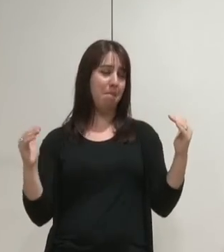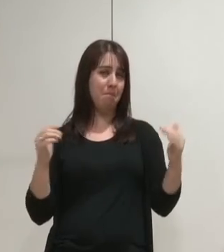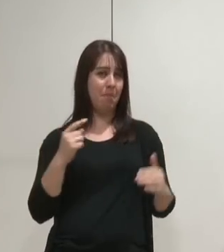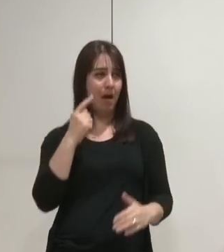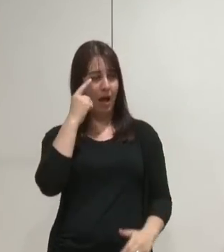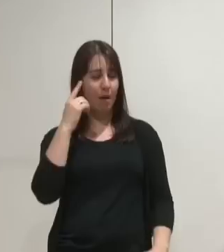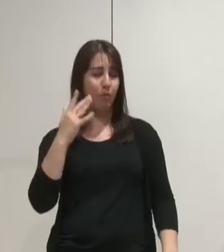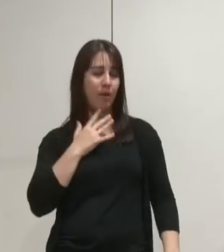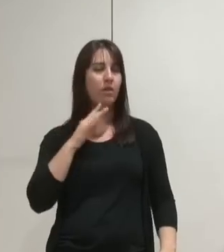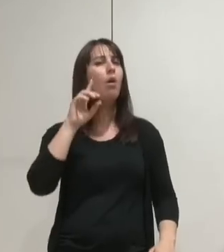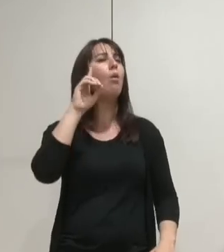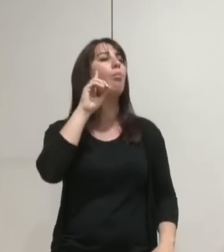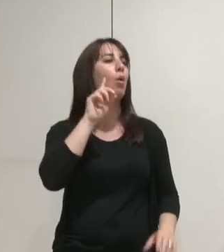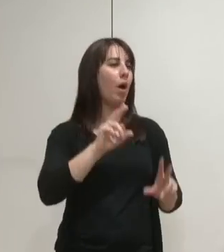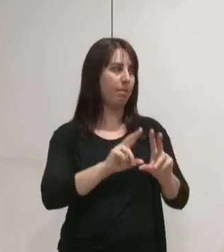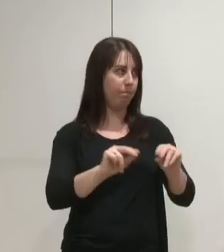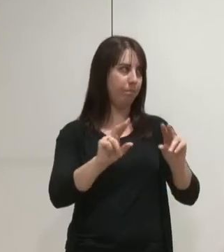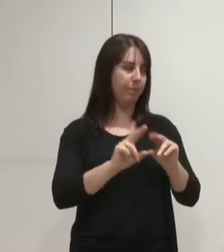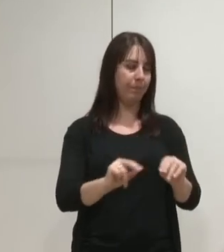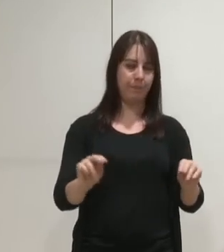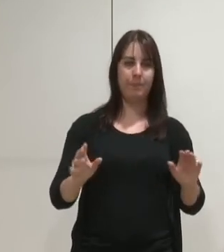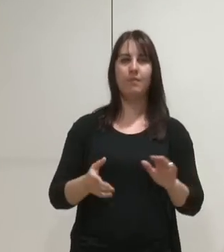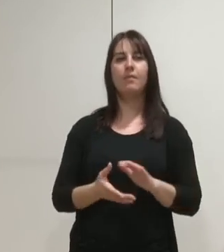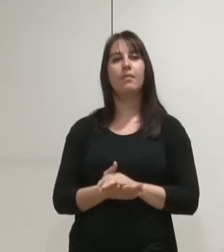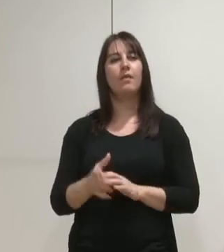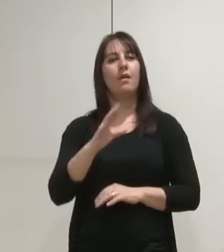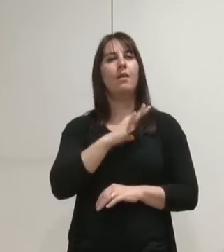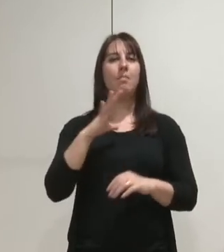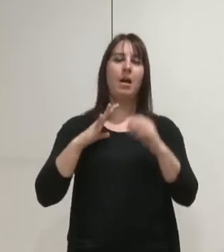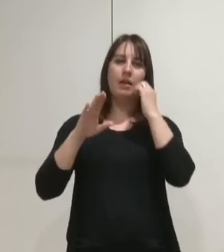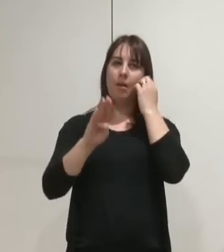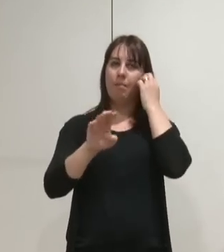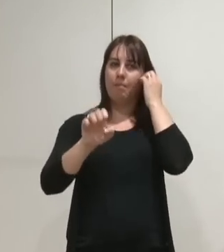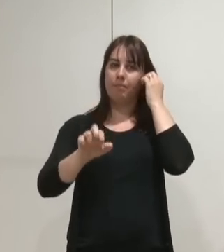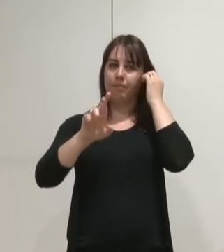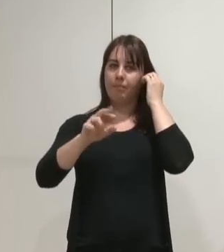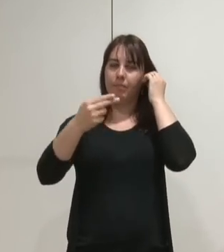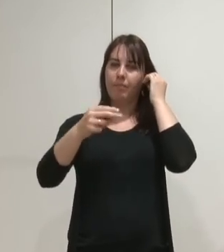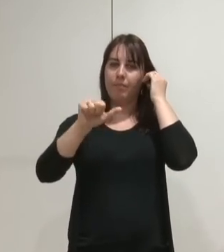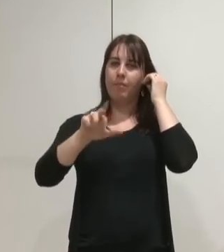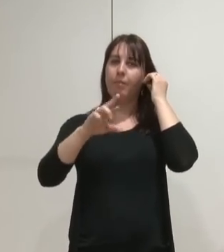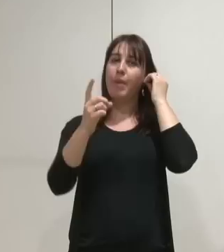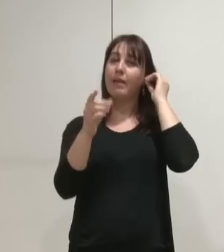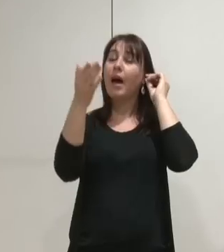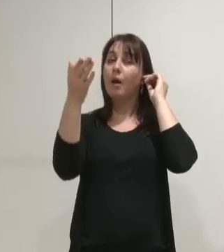pourquoi je dis cela d'abord parce que Madame Bernard nous